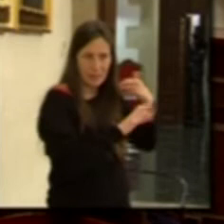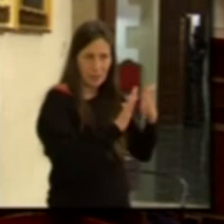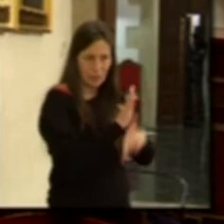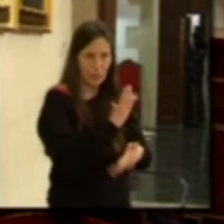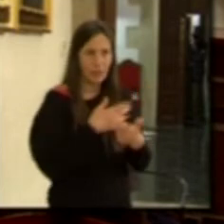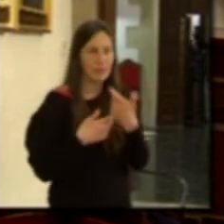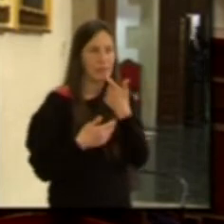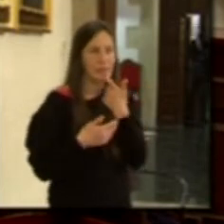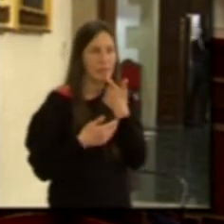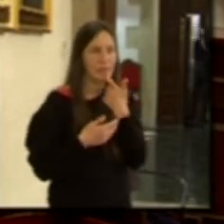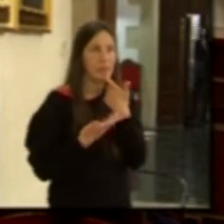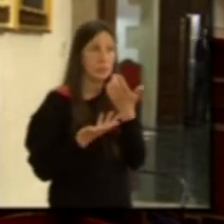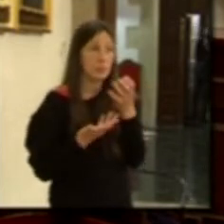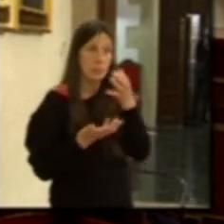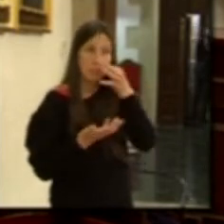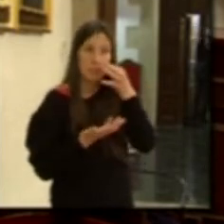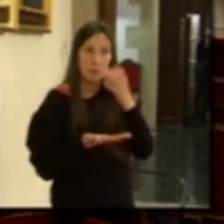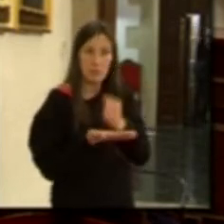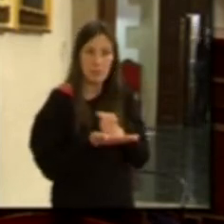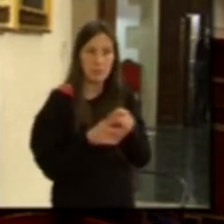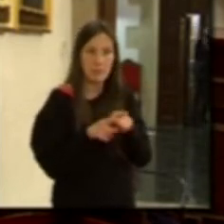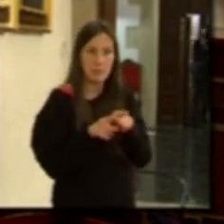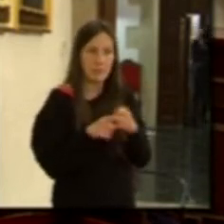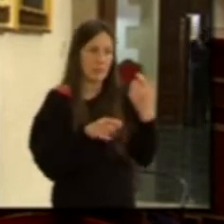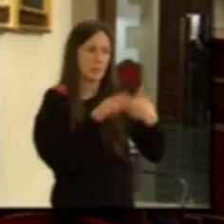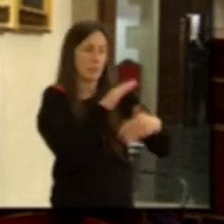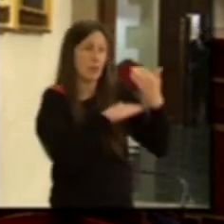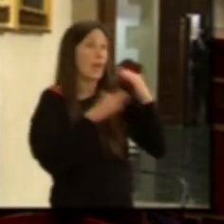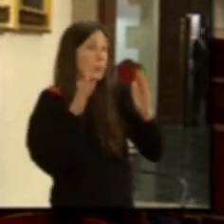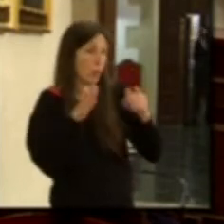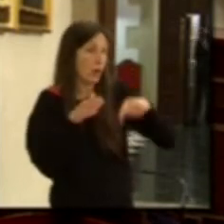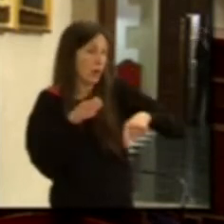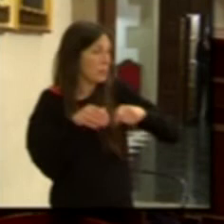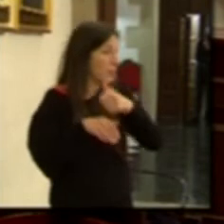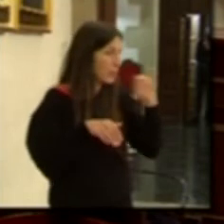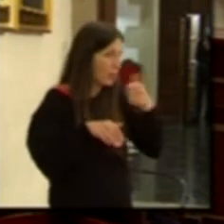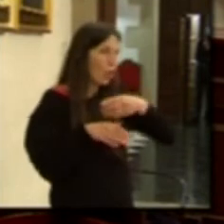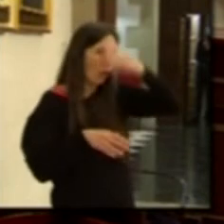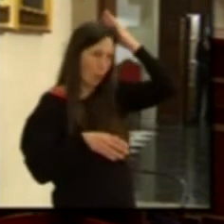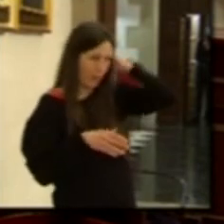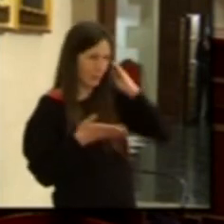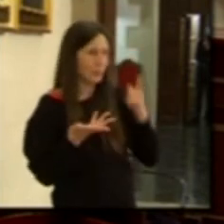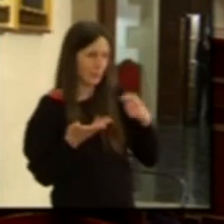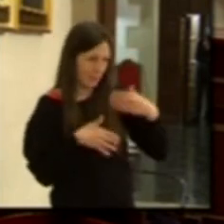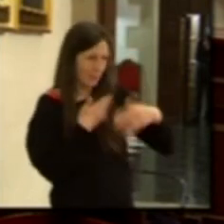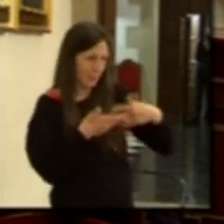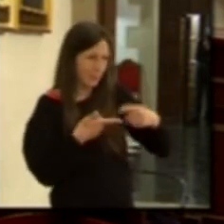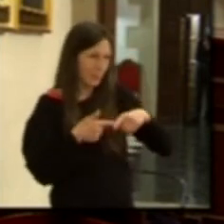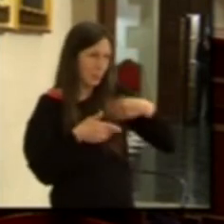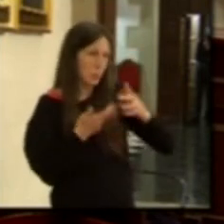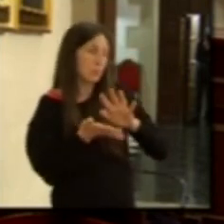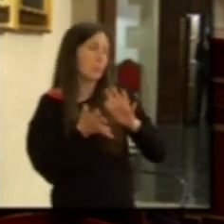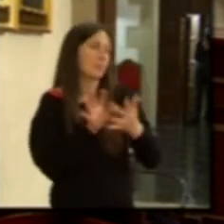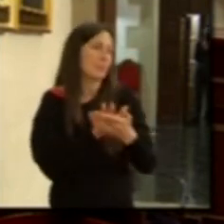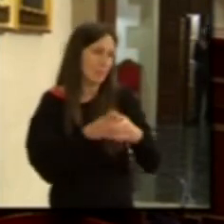vivim. I és aquesta ciutat, doncs, que és això, que va néixer també, doncs, dels romans, que després de l'època medieval, i que s'ha anat construint amb un tarannà, doncs,